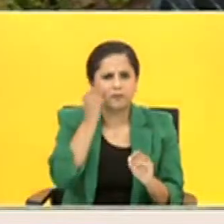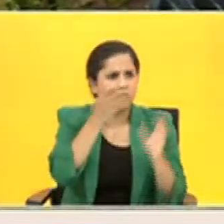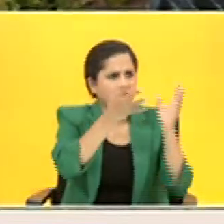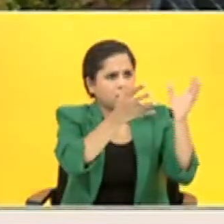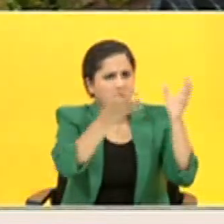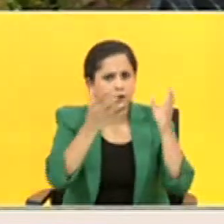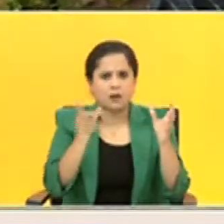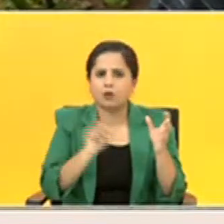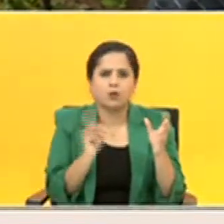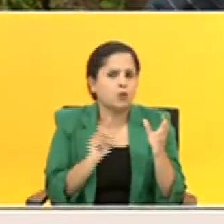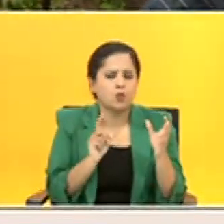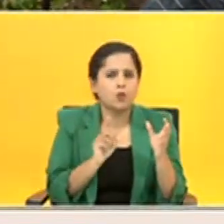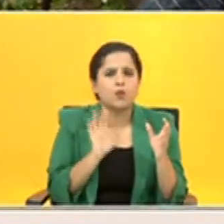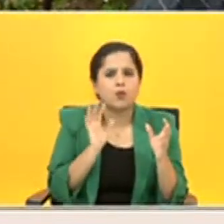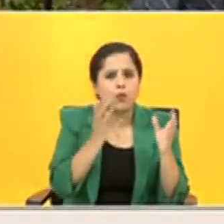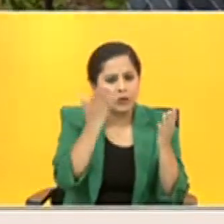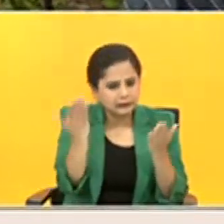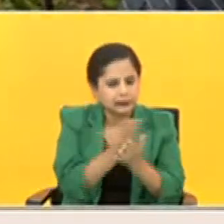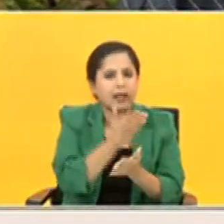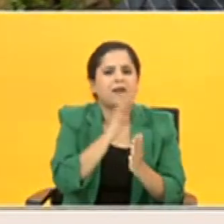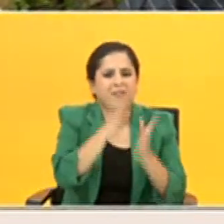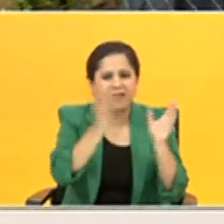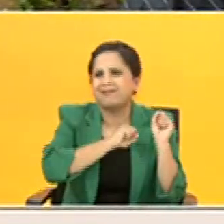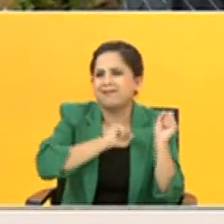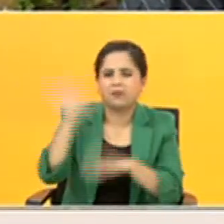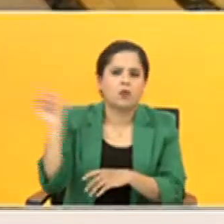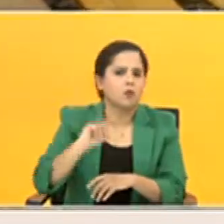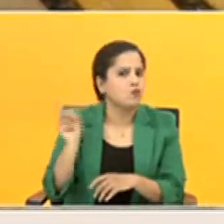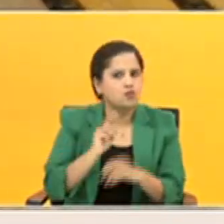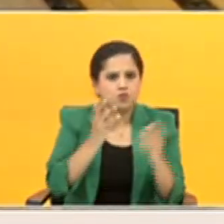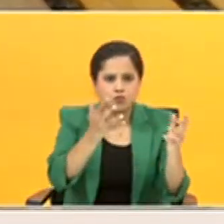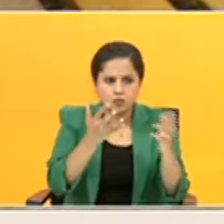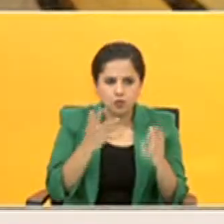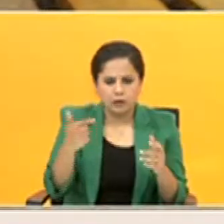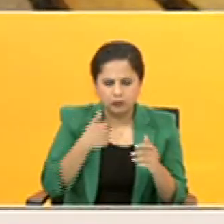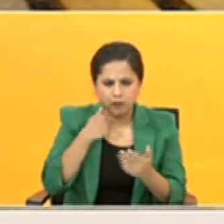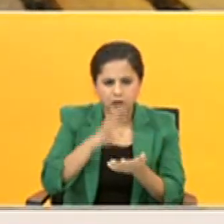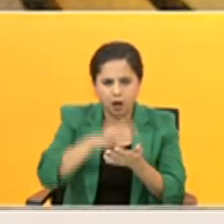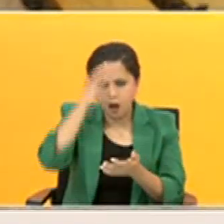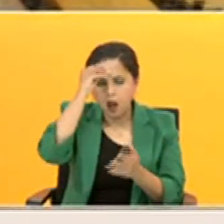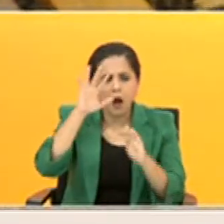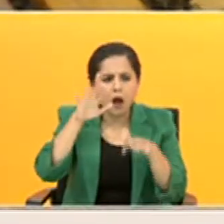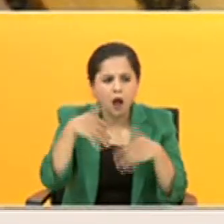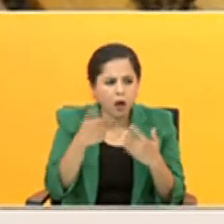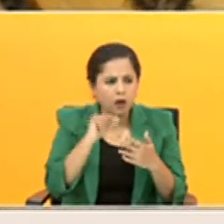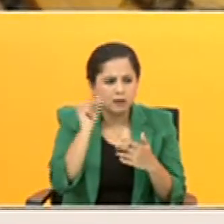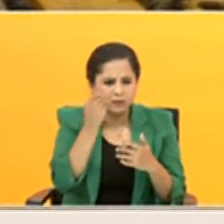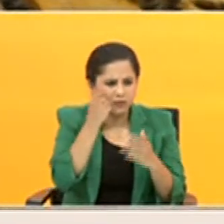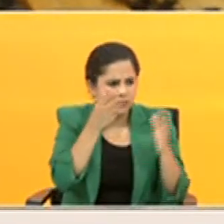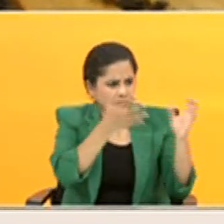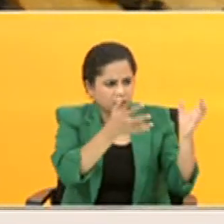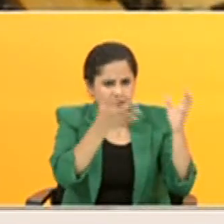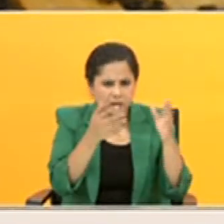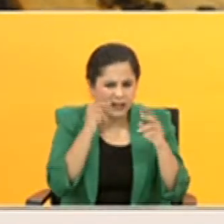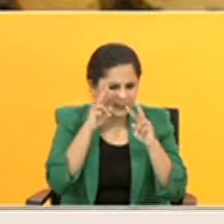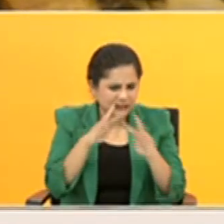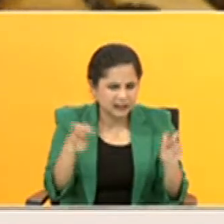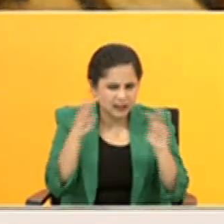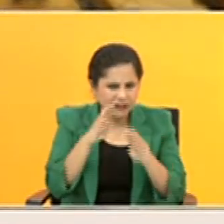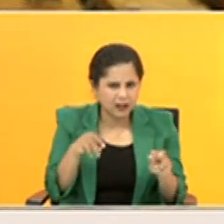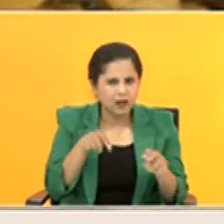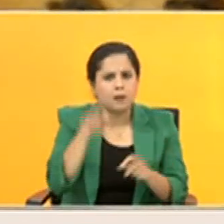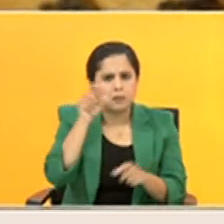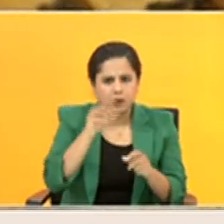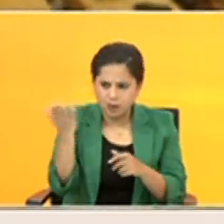हटाना नहीं, उन्हें बचाना चाहिए। उन्होंने खुद सीखा, मधुमक्खियों पर सर्च की और दूसरों को